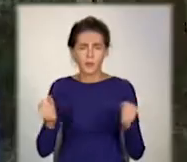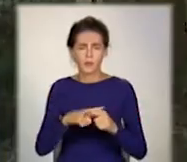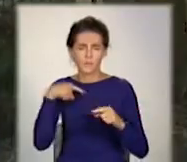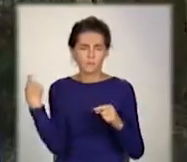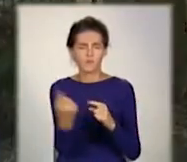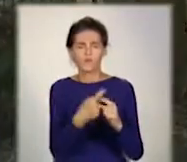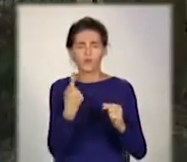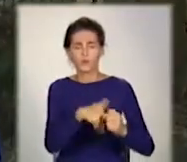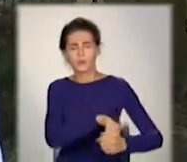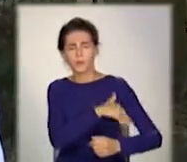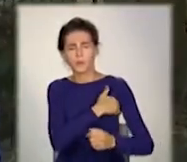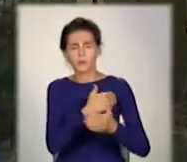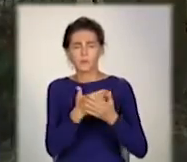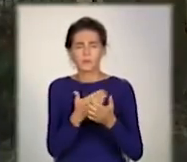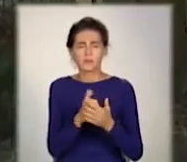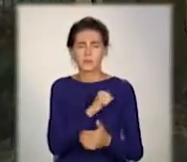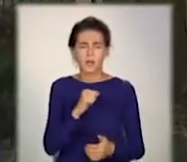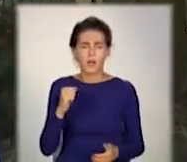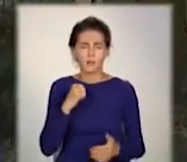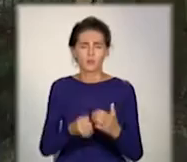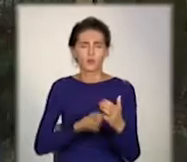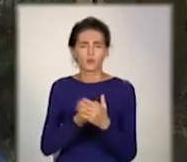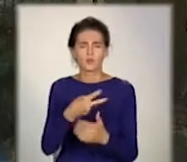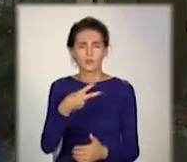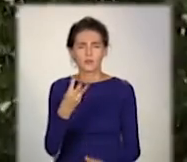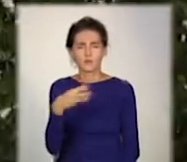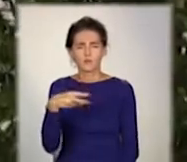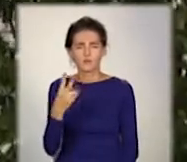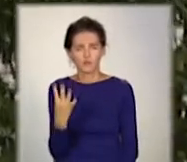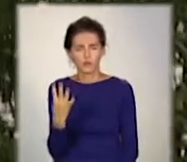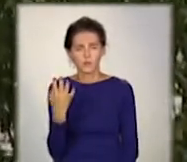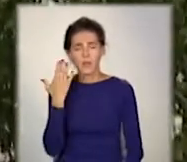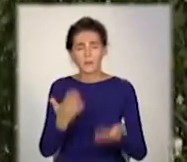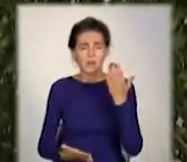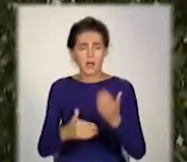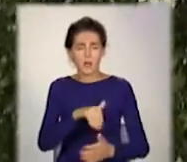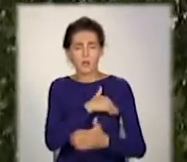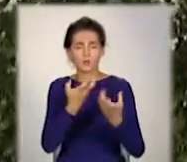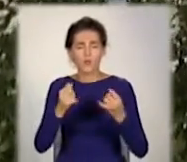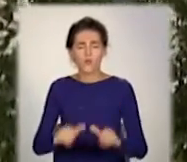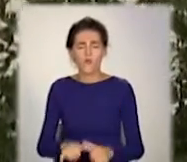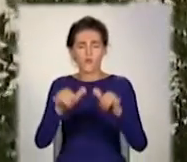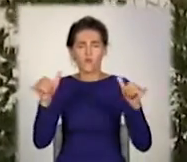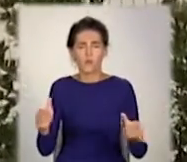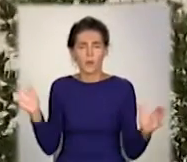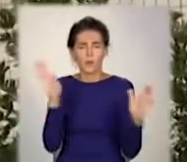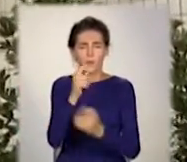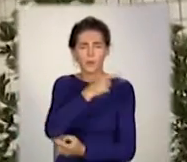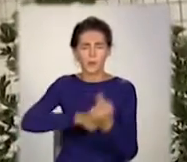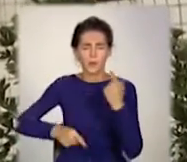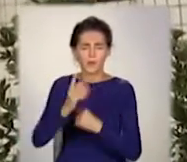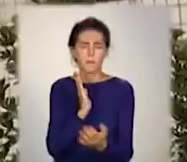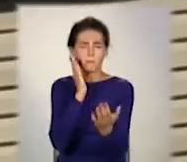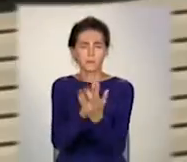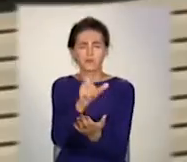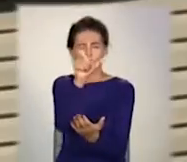яких чоловік звичайно знаходиться, це оптимально там 23-24 градуси. Якщо знизити градуси ще більше, потік повітря направити на людину,